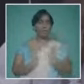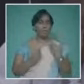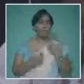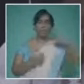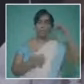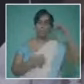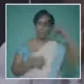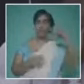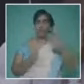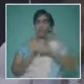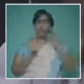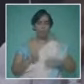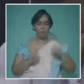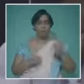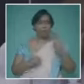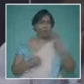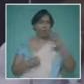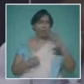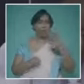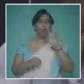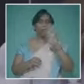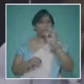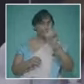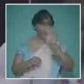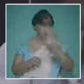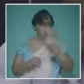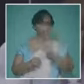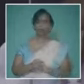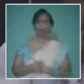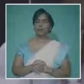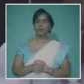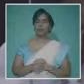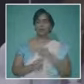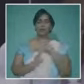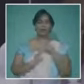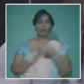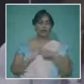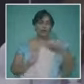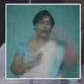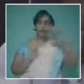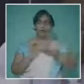ඉලෙක්ට්‍රිසිටි ඇඩ්වයිසරි බෝඩ් 1924. Central Electricity Board